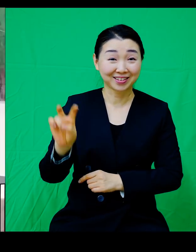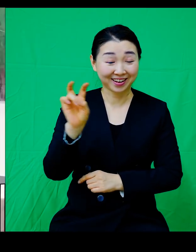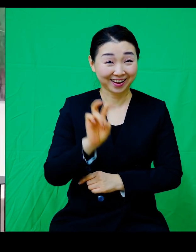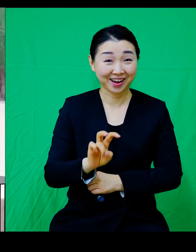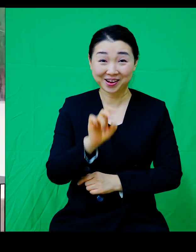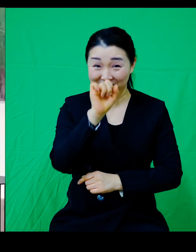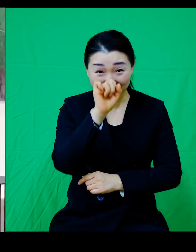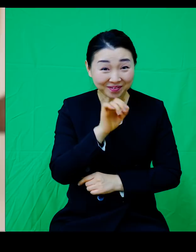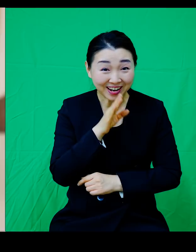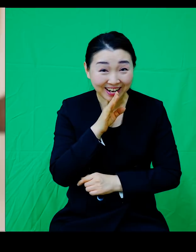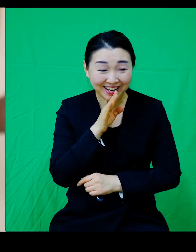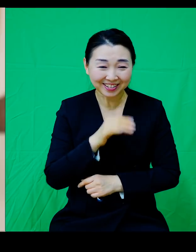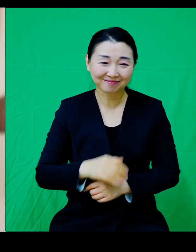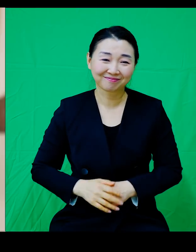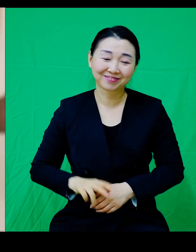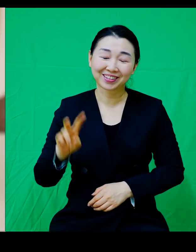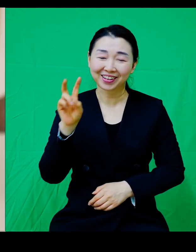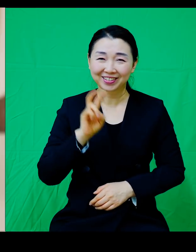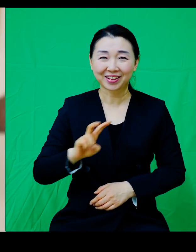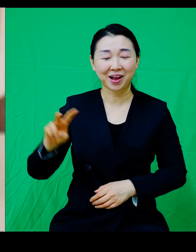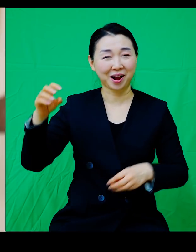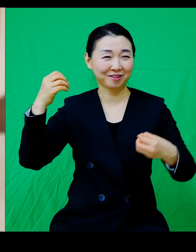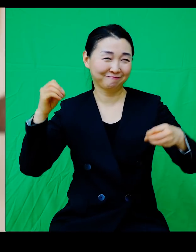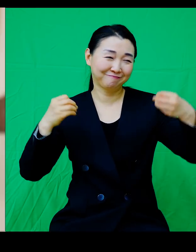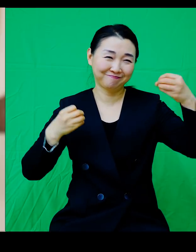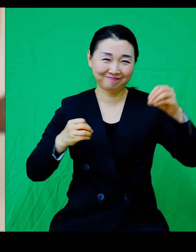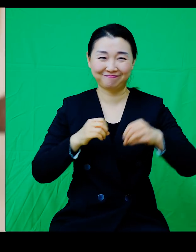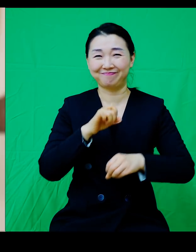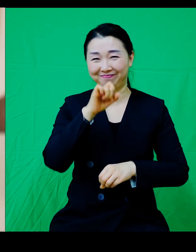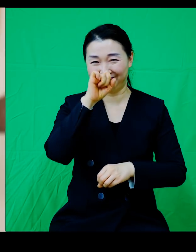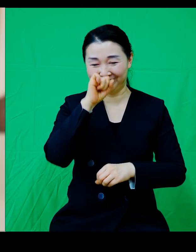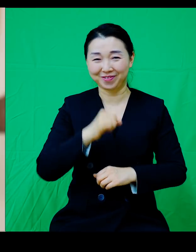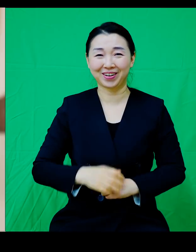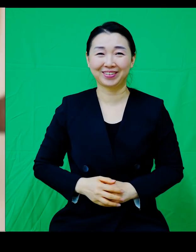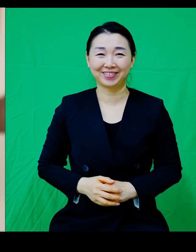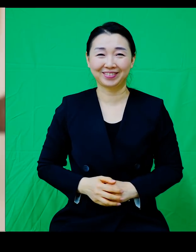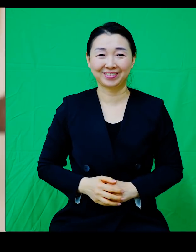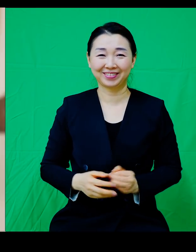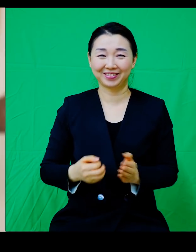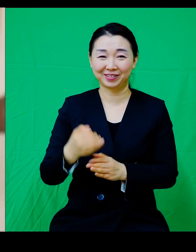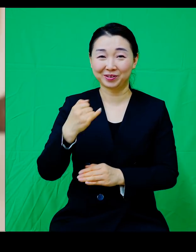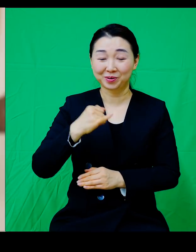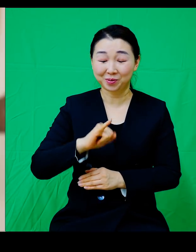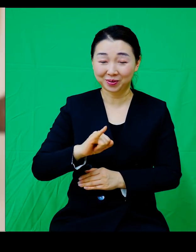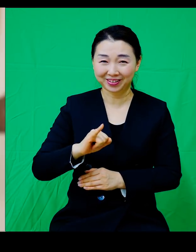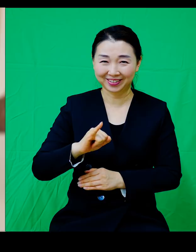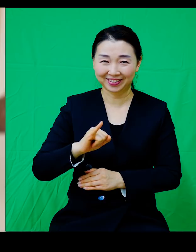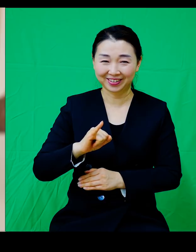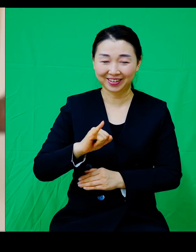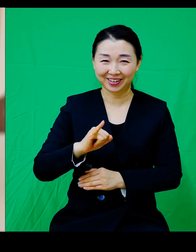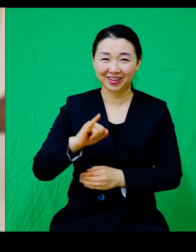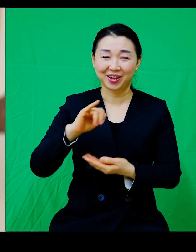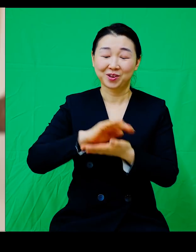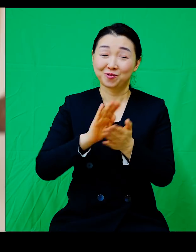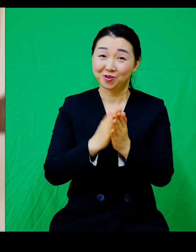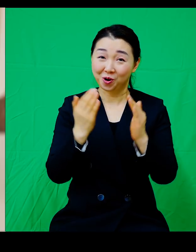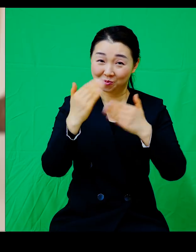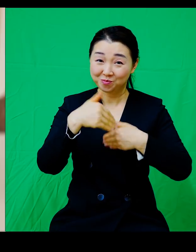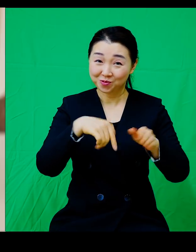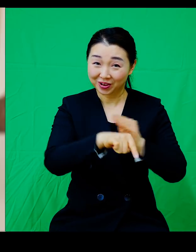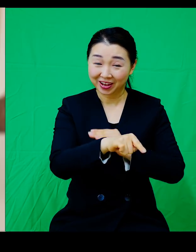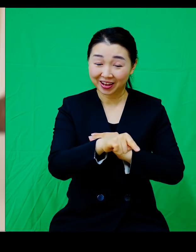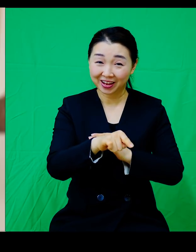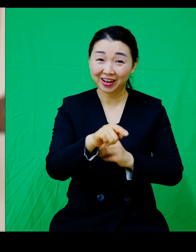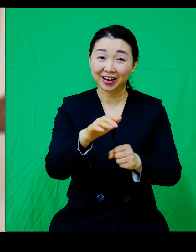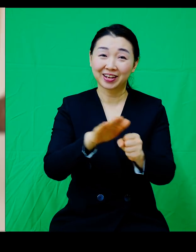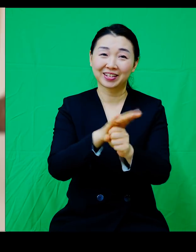또 찬양을 네. 좋아한다면서요? 찬양하고 율동하는 걸 너무 좋아해서 온유가 지금 유년부에 가는데요. 네네. 사랑부에